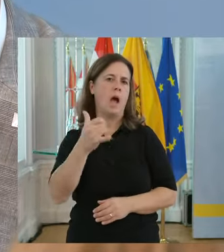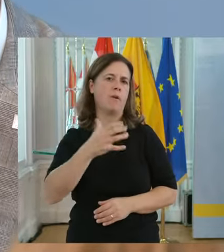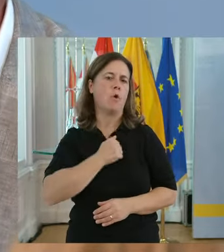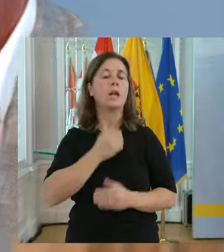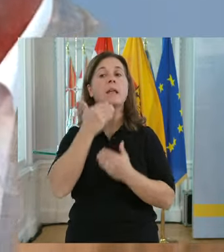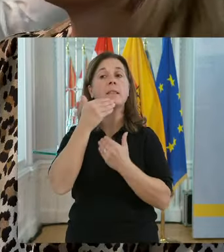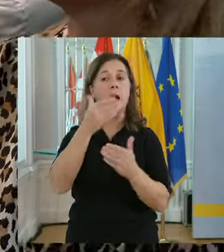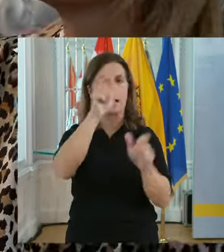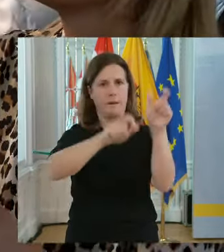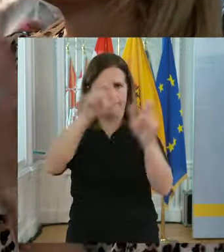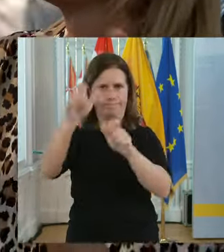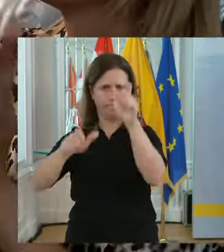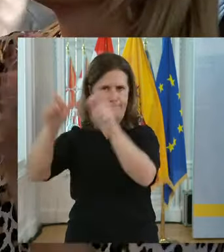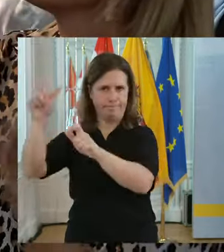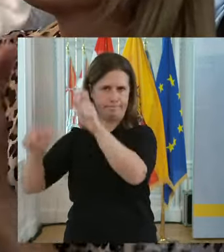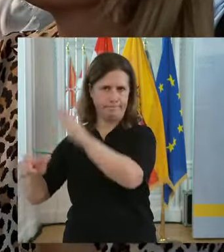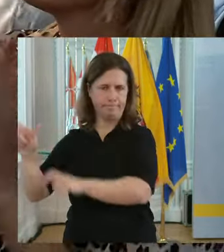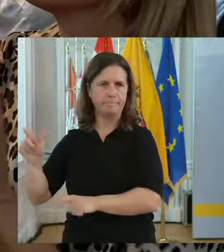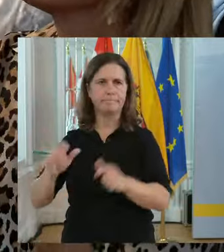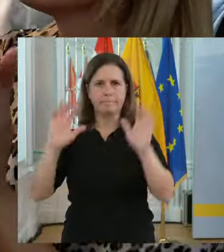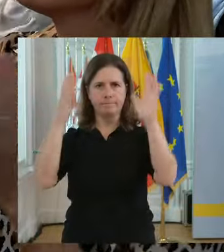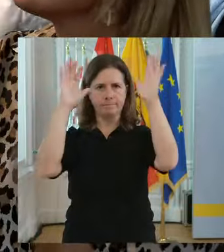euch dafür.